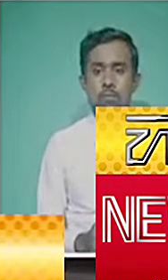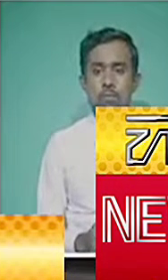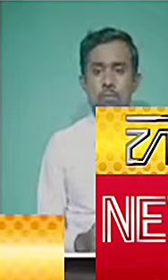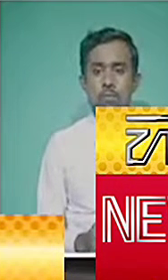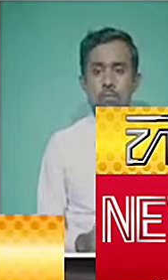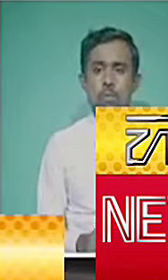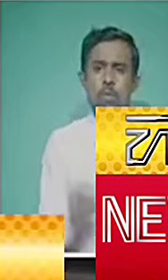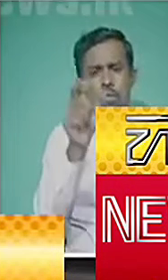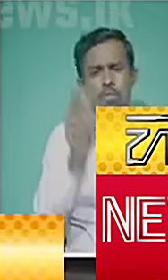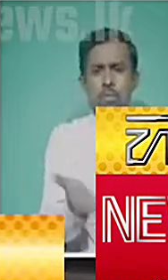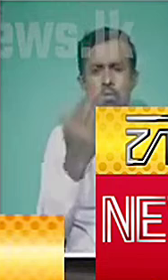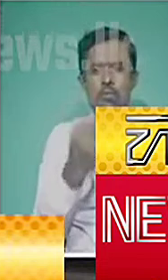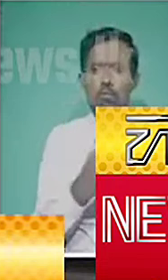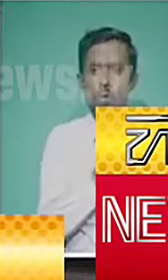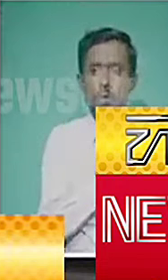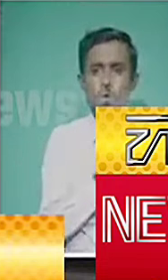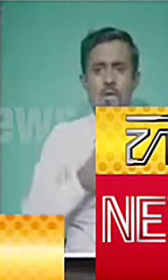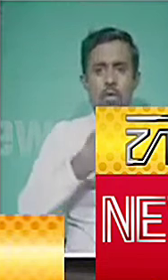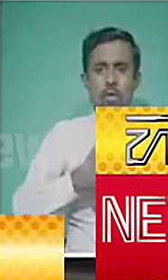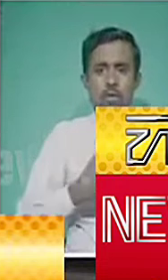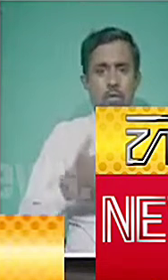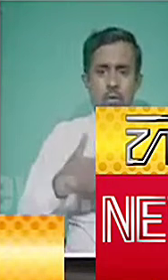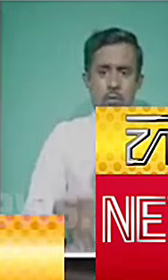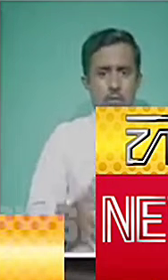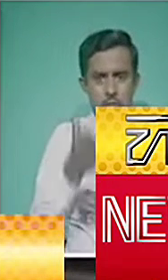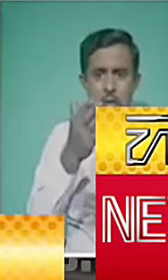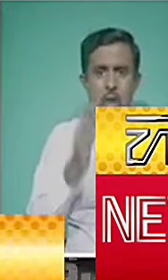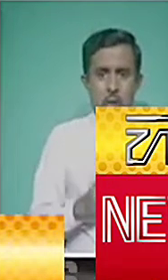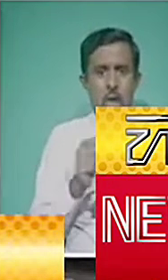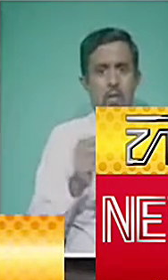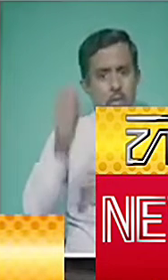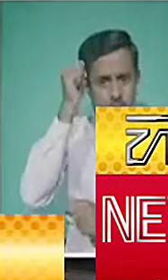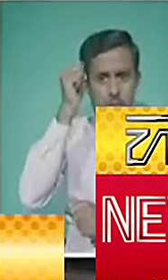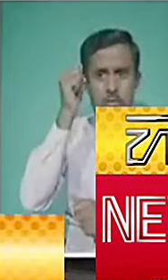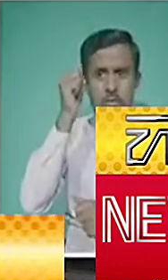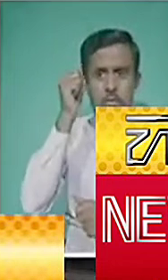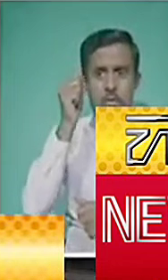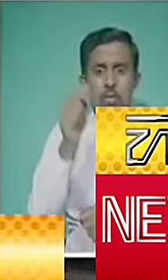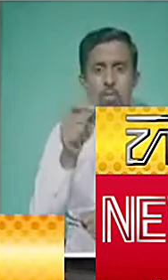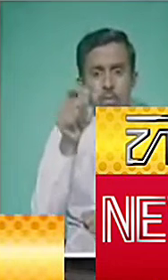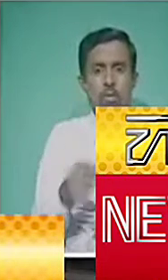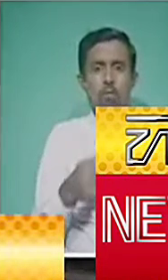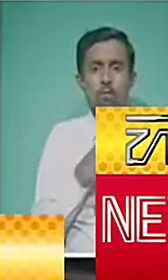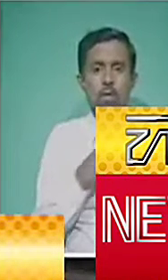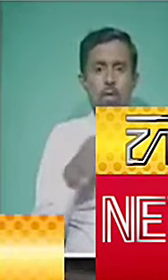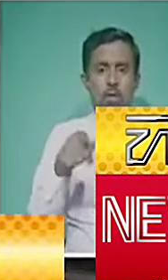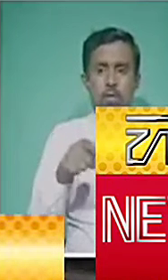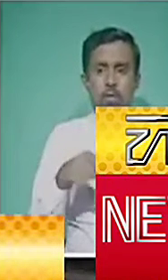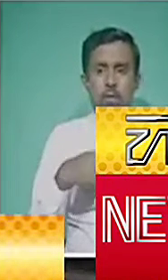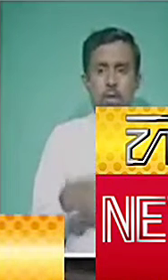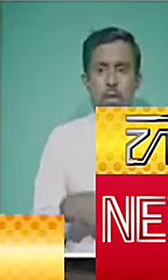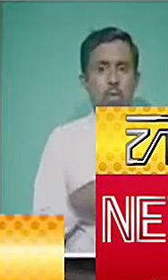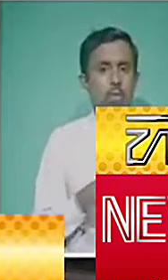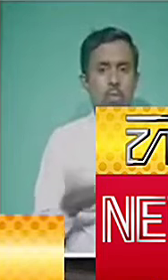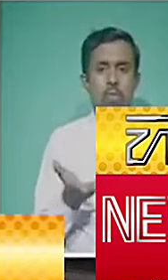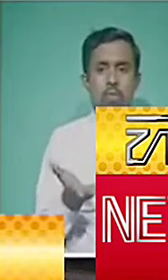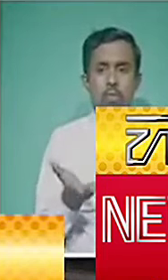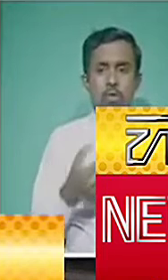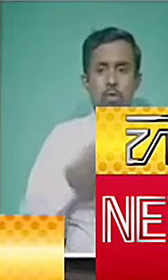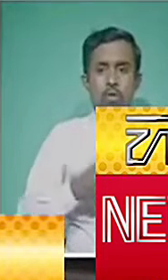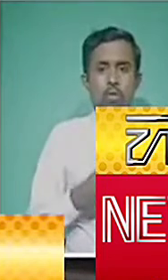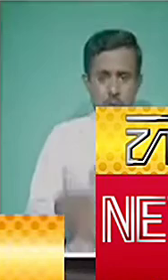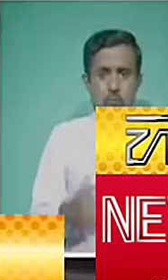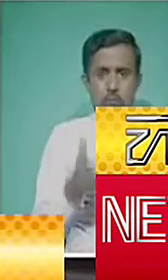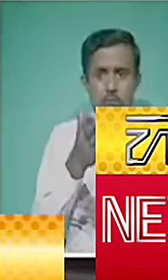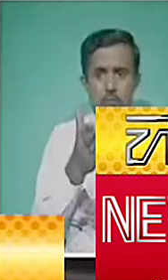ඒක ඉතින් ඔබතුමාලත් වග කියන්න ඕන ආණ්ඩුවල හිටියන ඔබතුමාල ඇමතිලා හිටියට. ඔබතුමාලත් වග කියන්න ඕන ඒවට. මේ රටට වෙලා තියෙන දේවල් වලට ආණ්ඩුවල